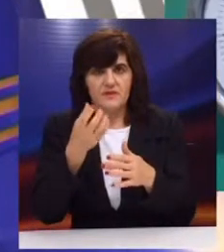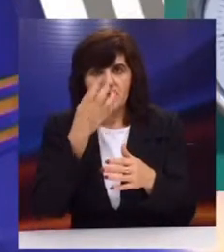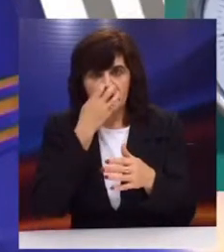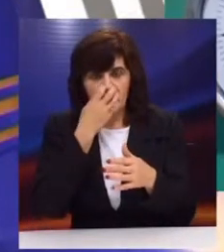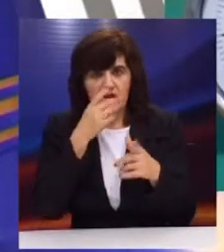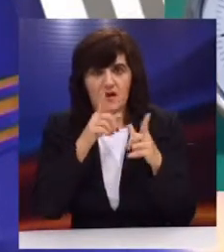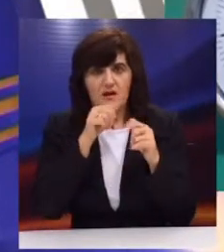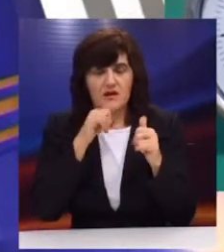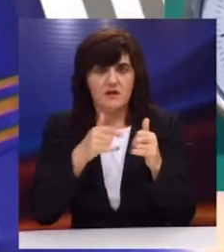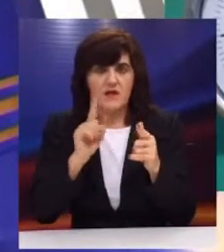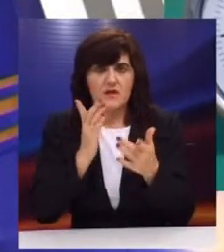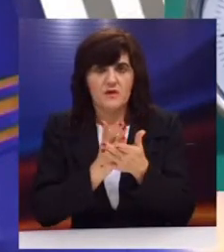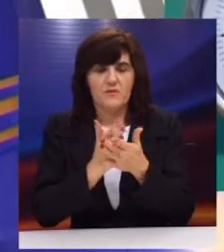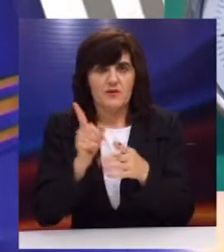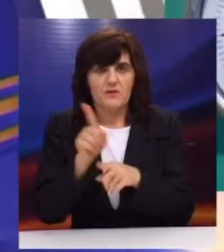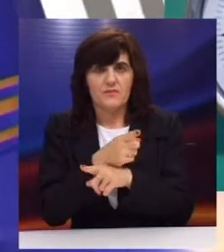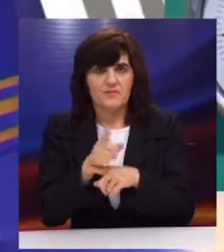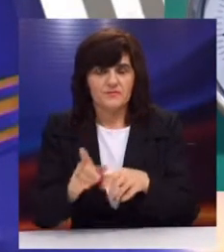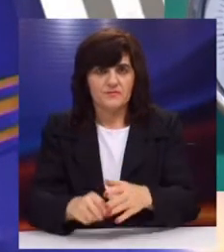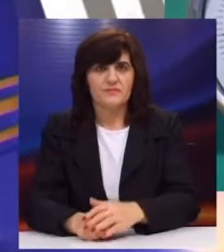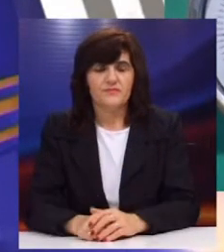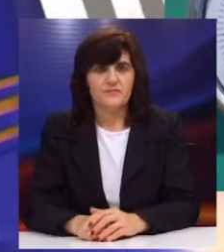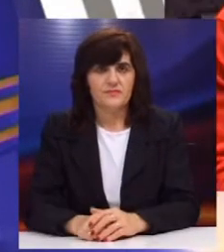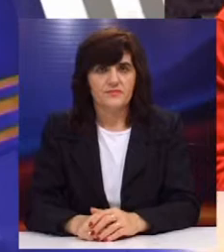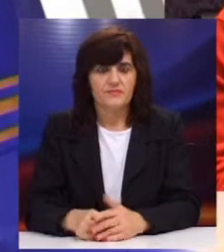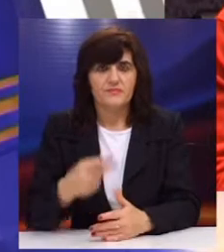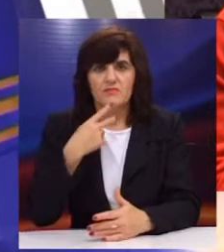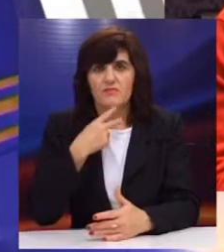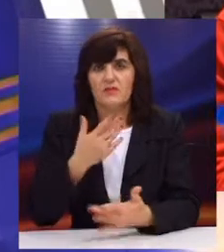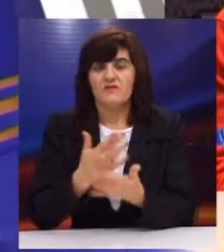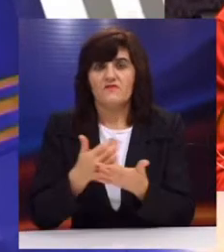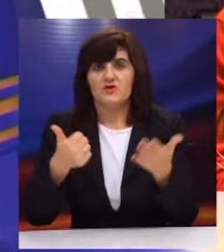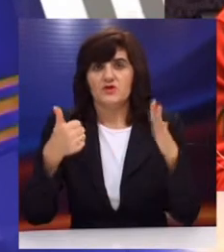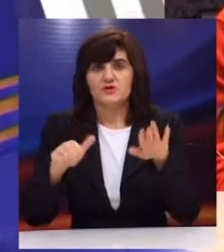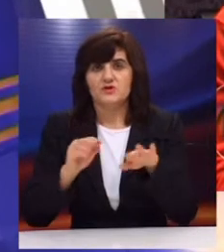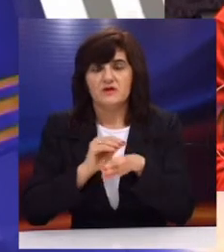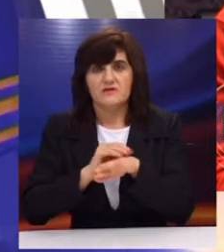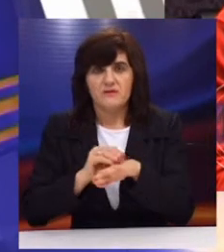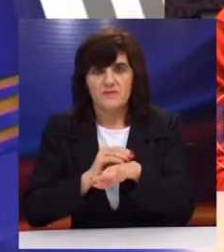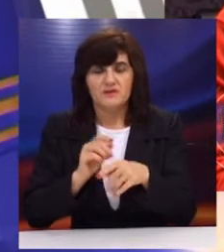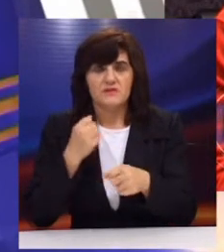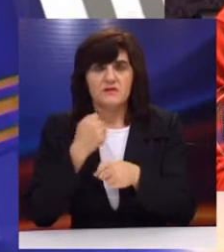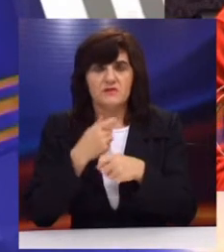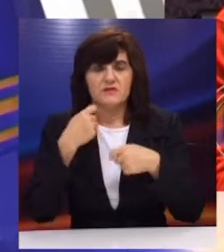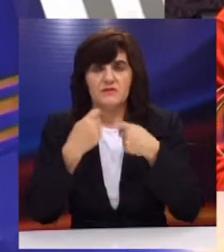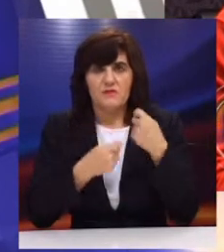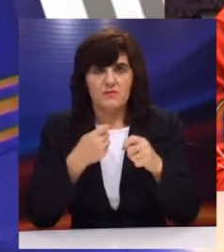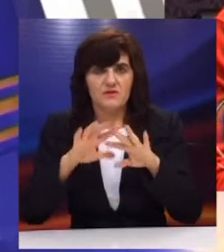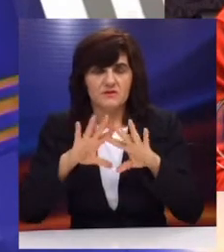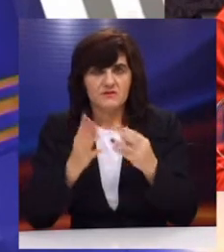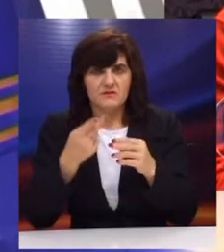grejanja se za sada neće korigovati. Evo, posle 6 meseci investicionih radova i opreme koje